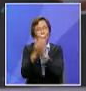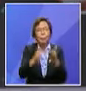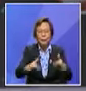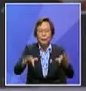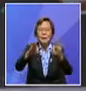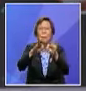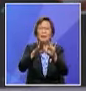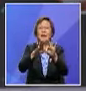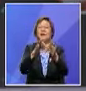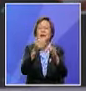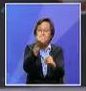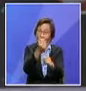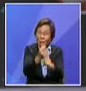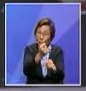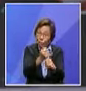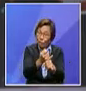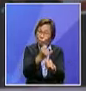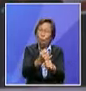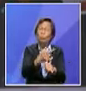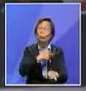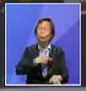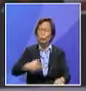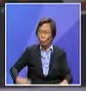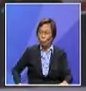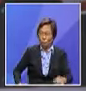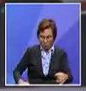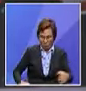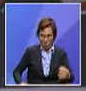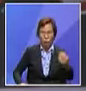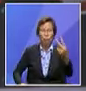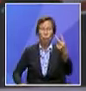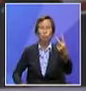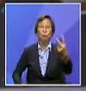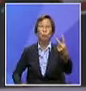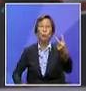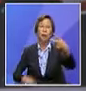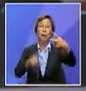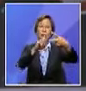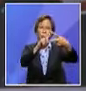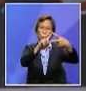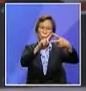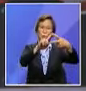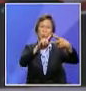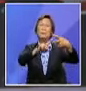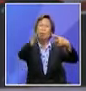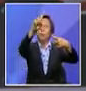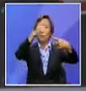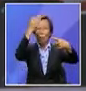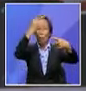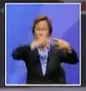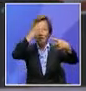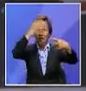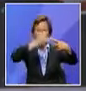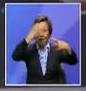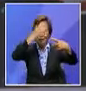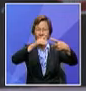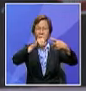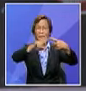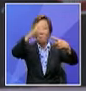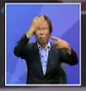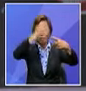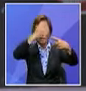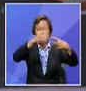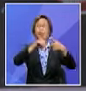kepentingan institusi-institusi, ya, dia ada dalam dua bentuk. Satu ialah falsafahnya. Misalnya